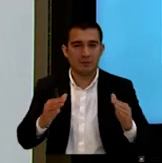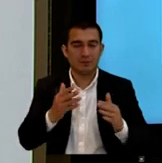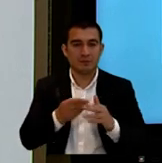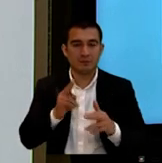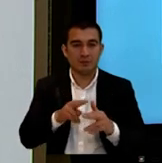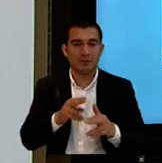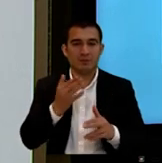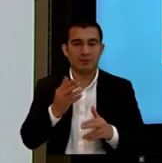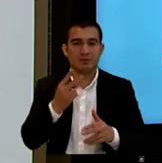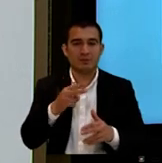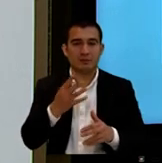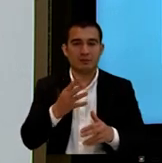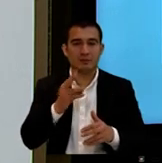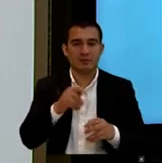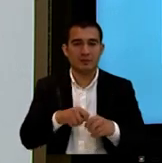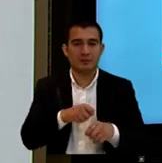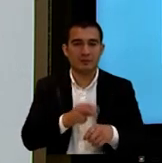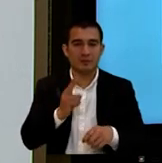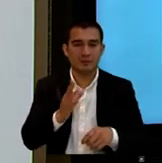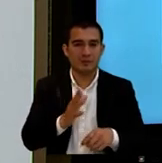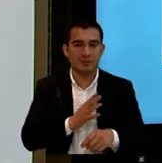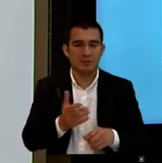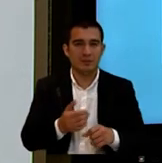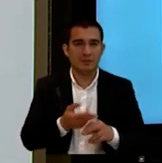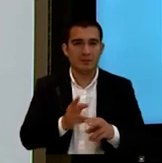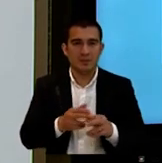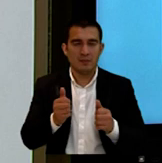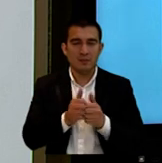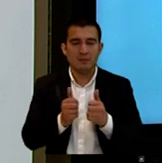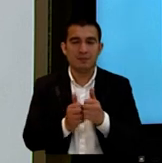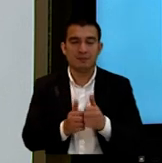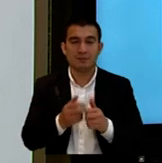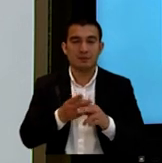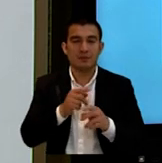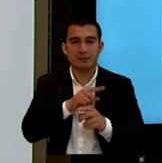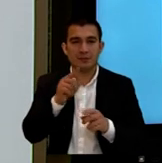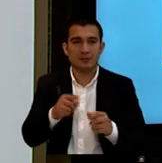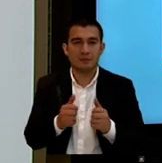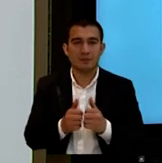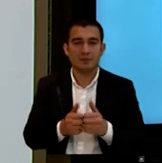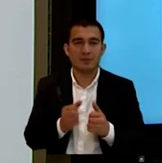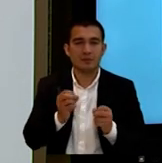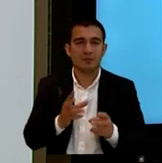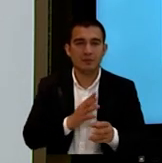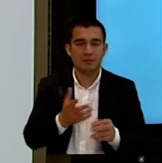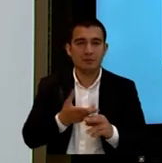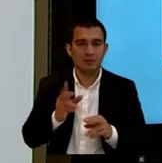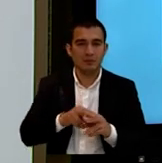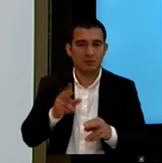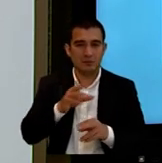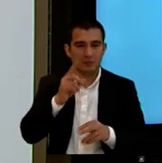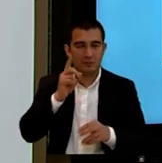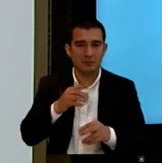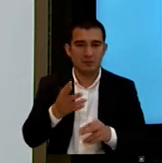yuzi 25 metr kvadrat ekan. Endi yon tomonining yuzini topib olamiz. Bilamizki, tomning